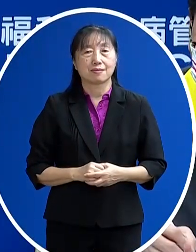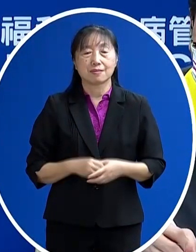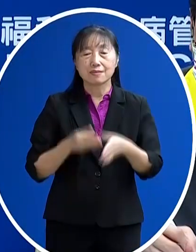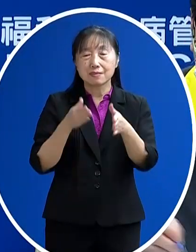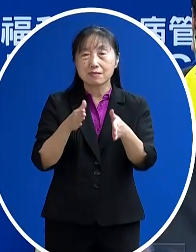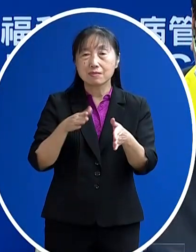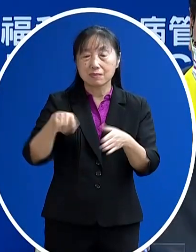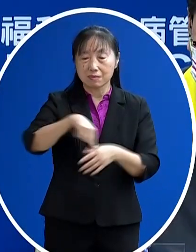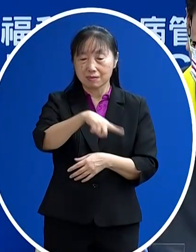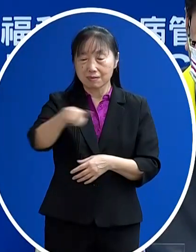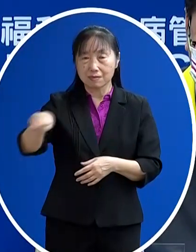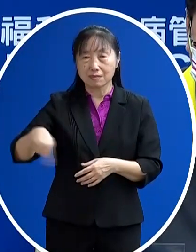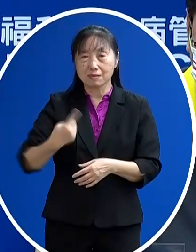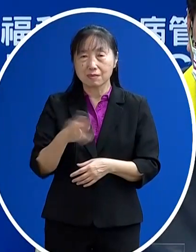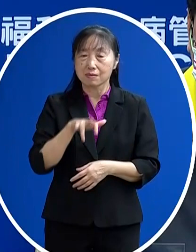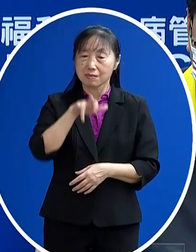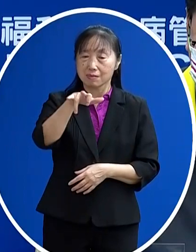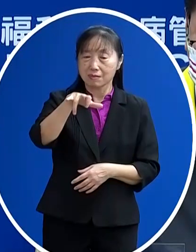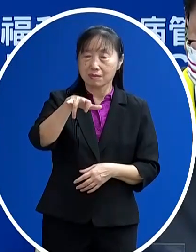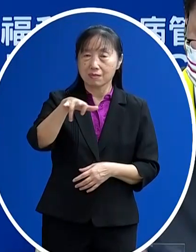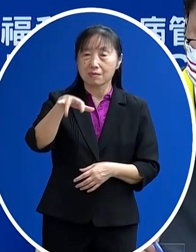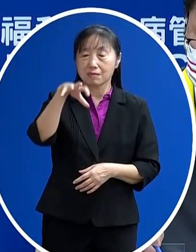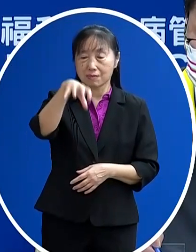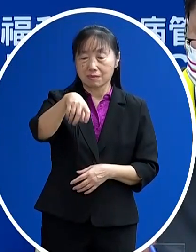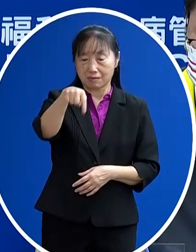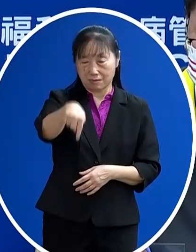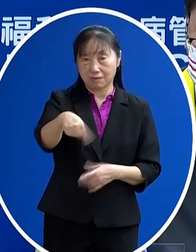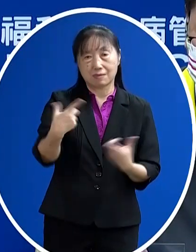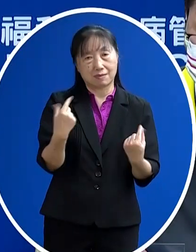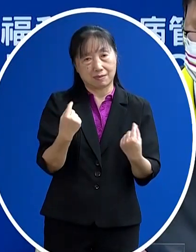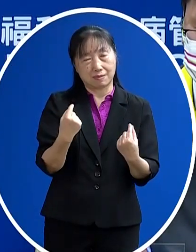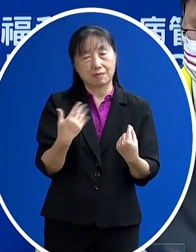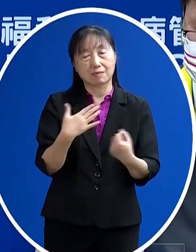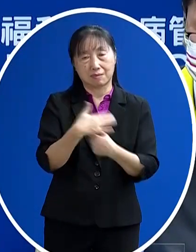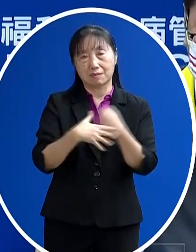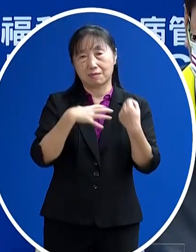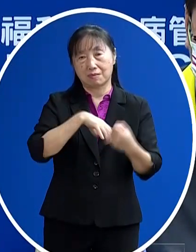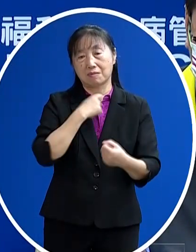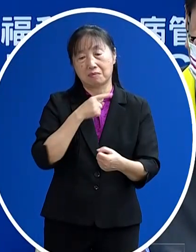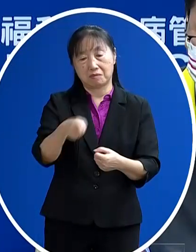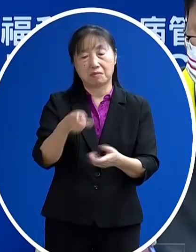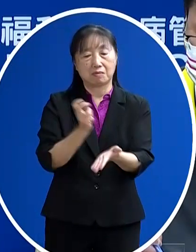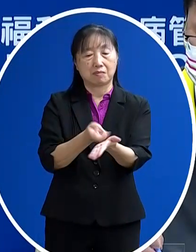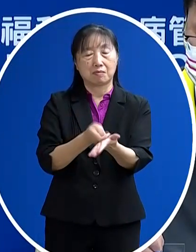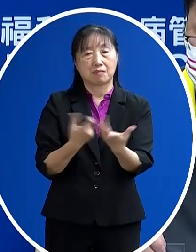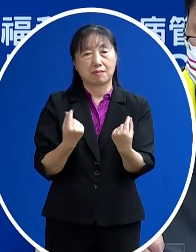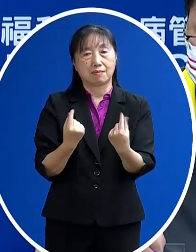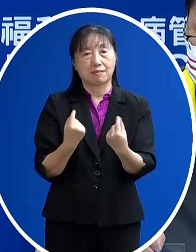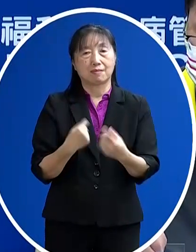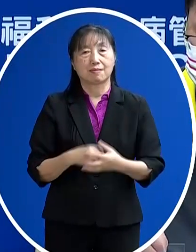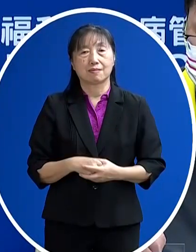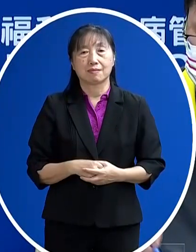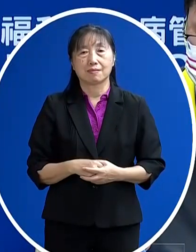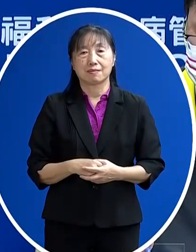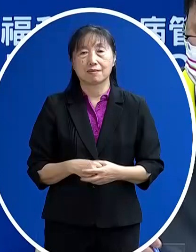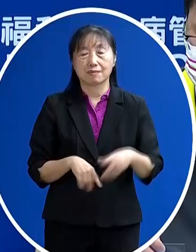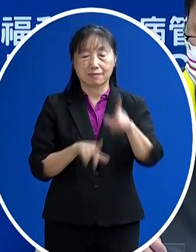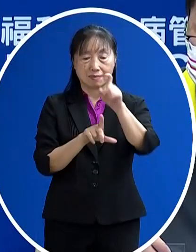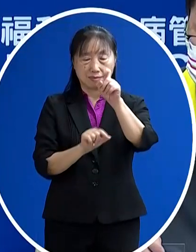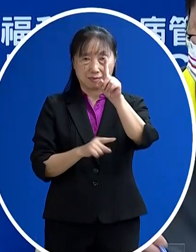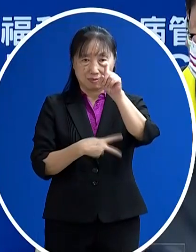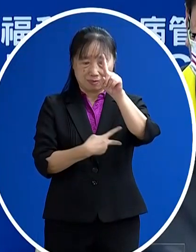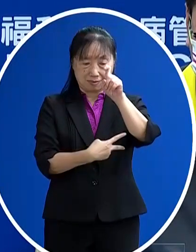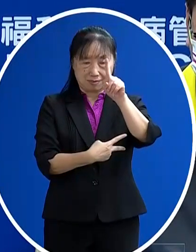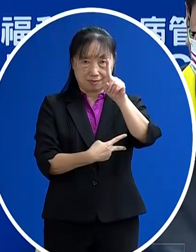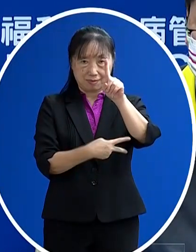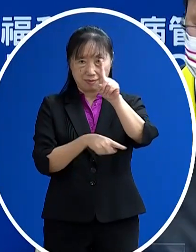上面又有包含到边境等等的，所以在边境还相对的比较严格，所以我们在11月2号